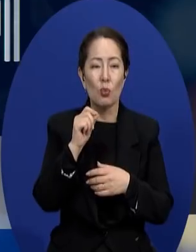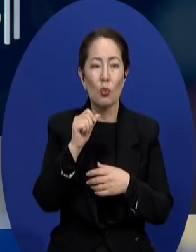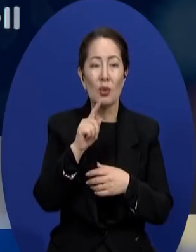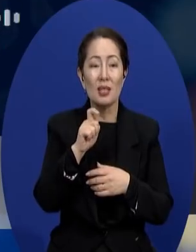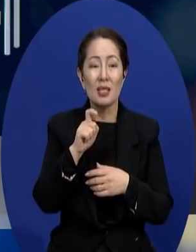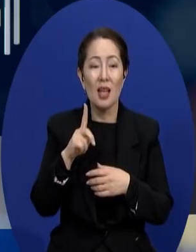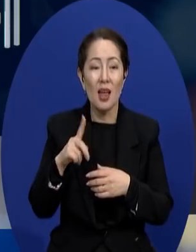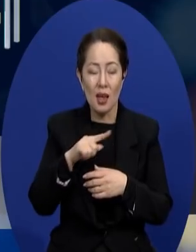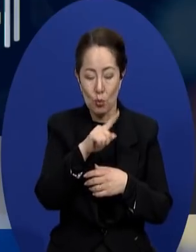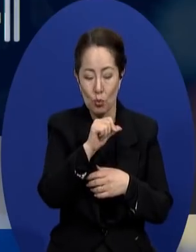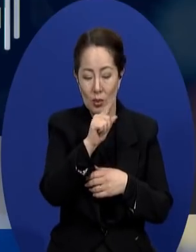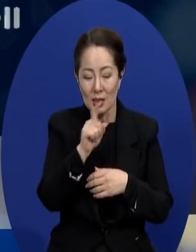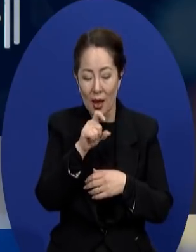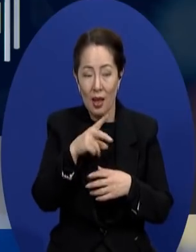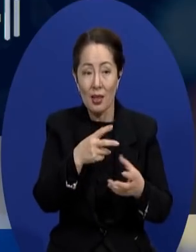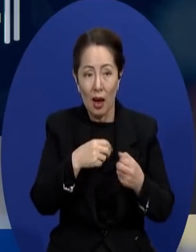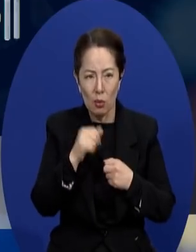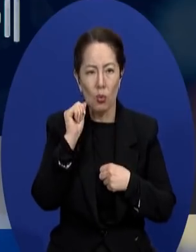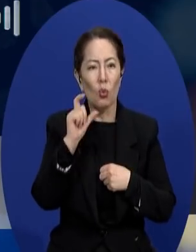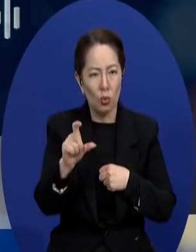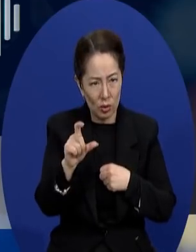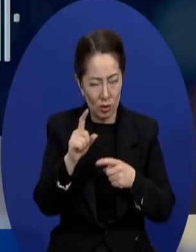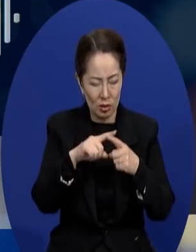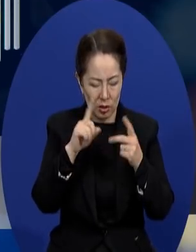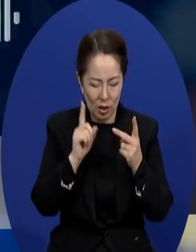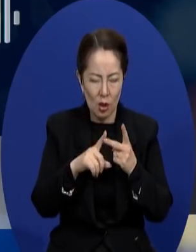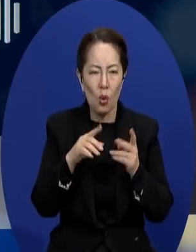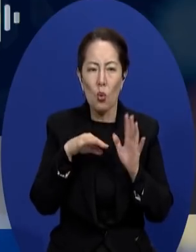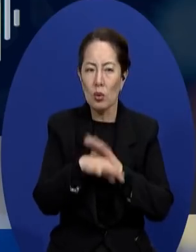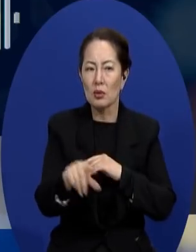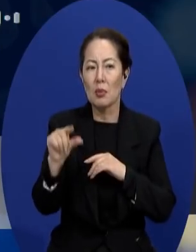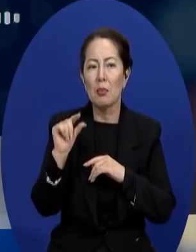байна. За дээр нь хөртлөөж байгаа юм гэдэг. Үр нөлөө нь аж ахуйн нөхцөлийн